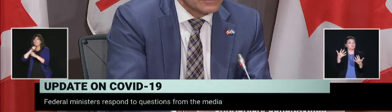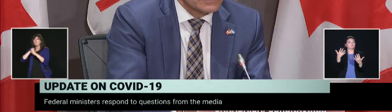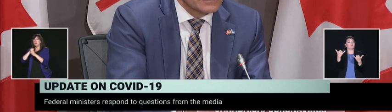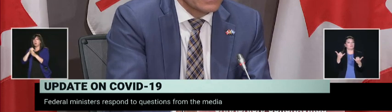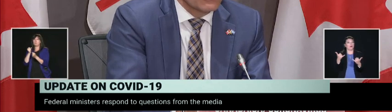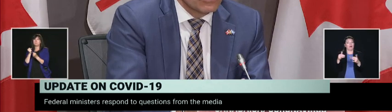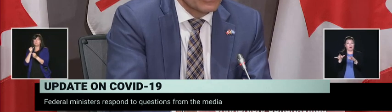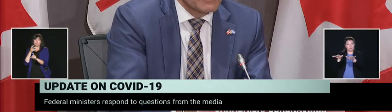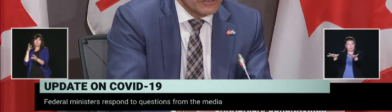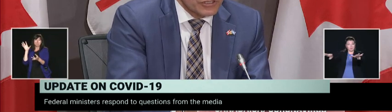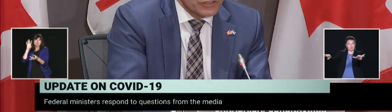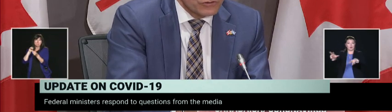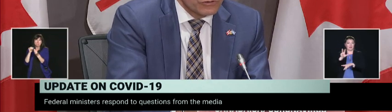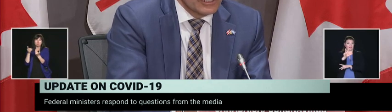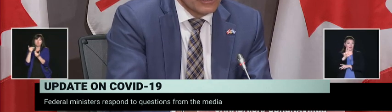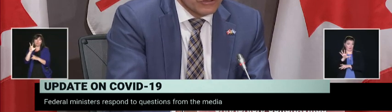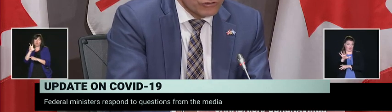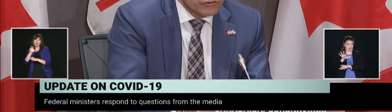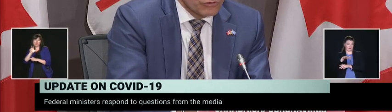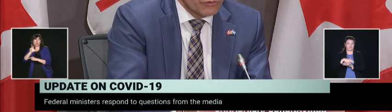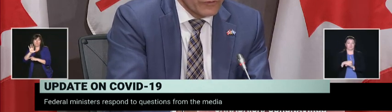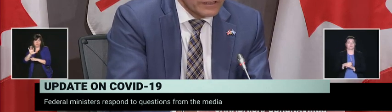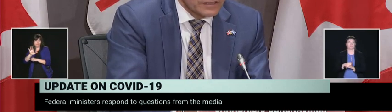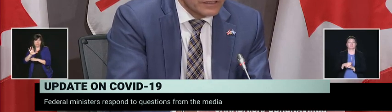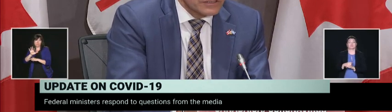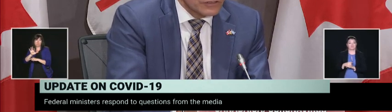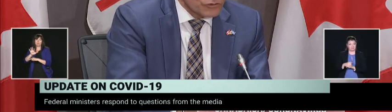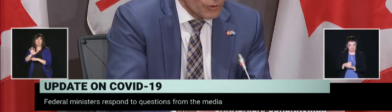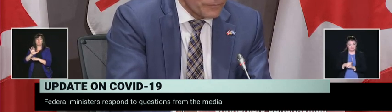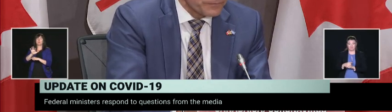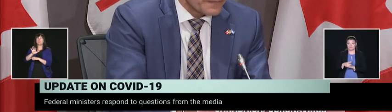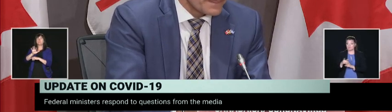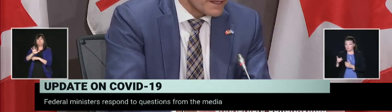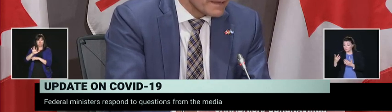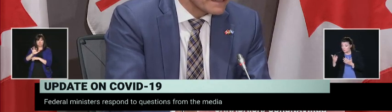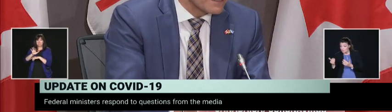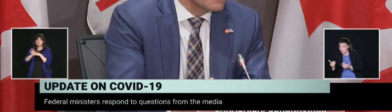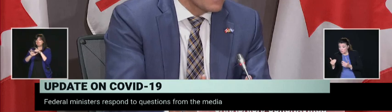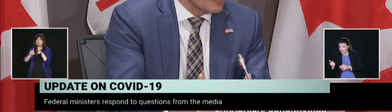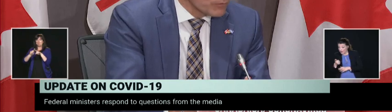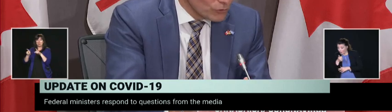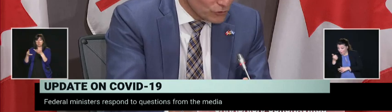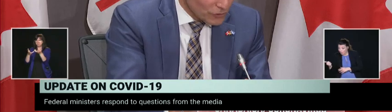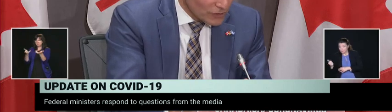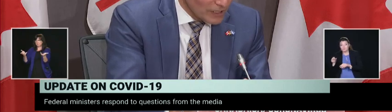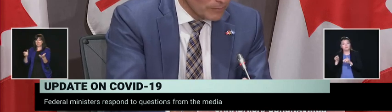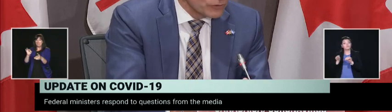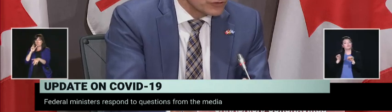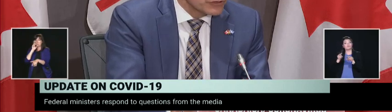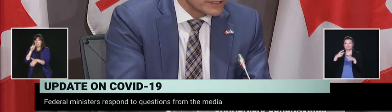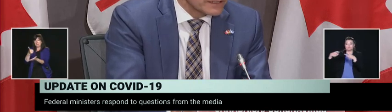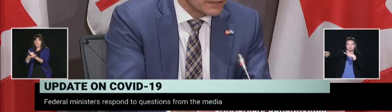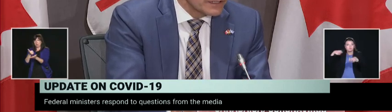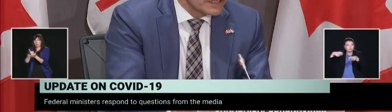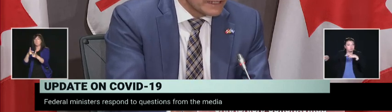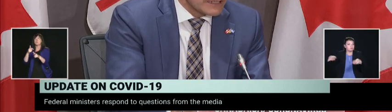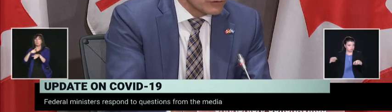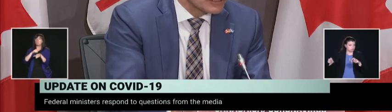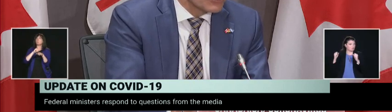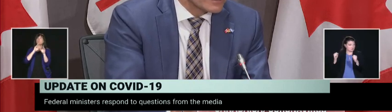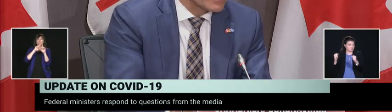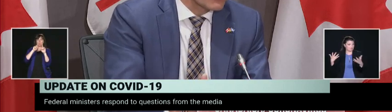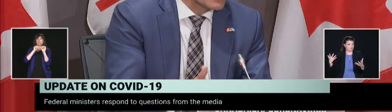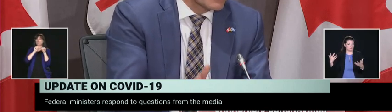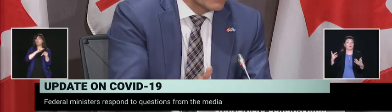d'autres CHSLD au cours des prochains jours jusqu'au 26 juin. Maintenant, en plus de ça, en plus de